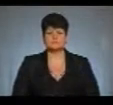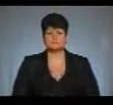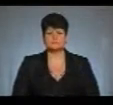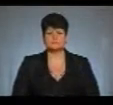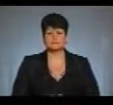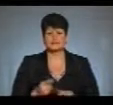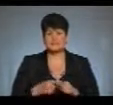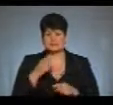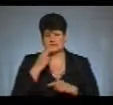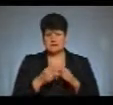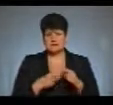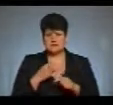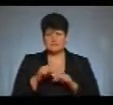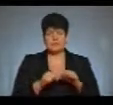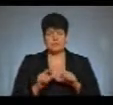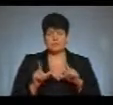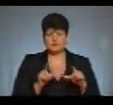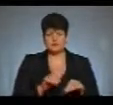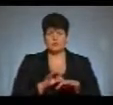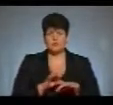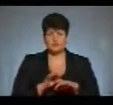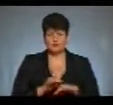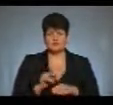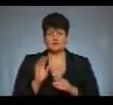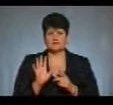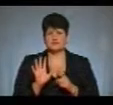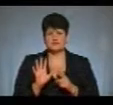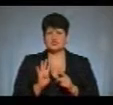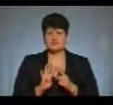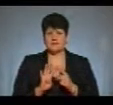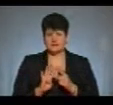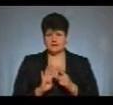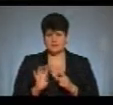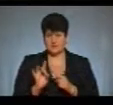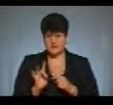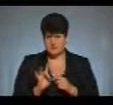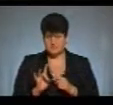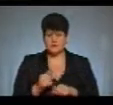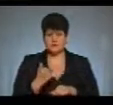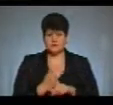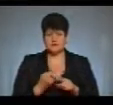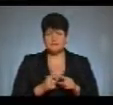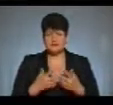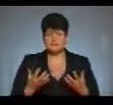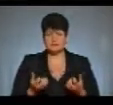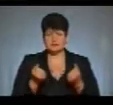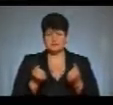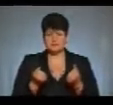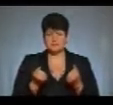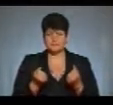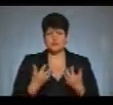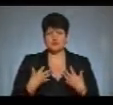Це традиційний велопробіг, він вже проводиться, якщо не помиляюся, в 4-те. Ну, основна мета – це підтримання здорового способу